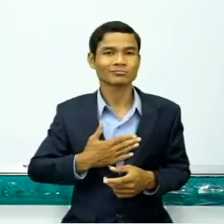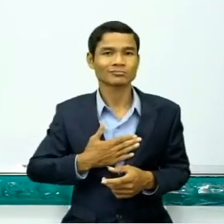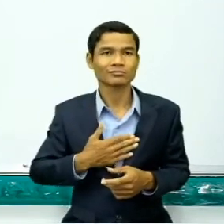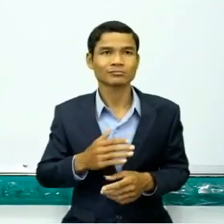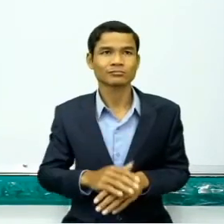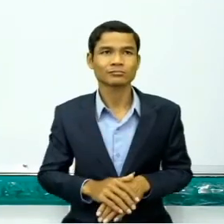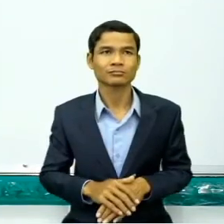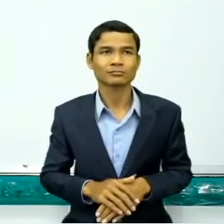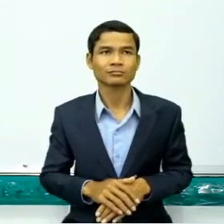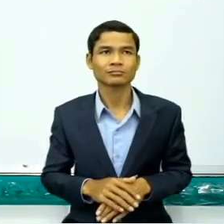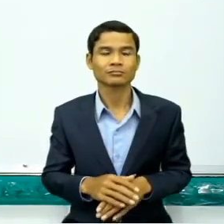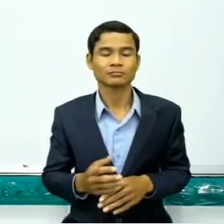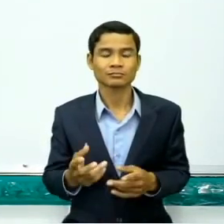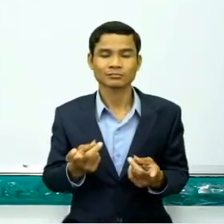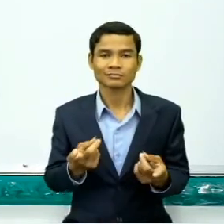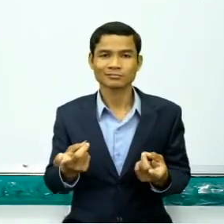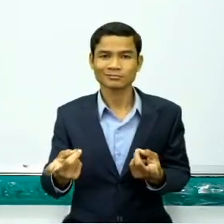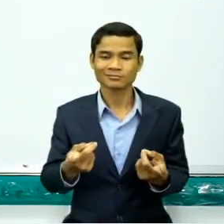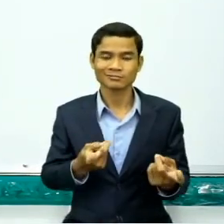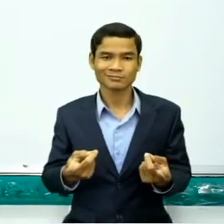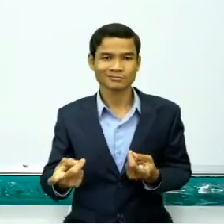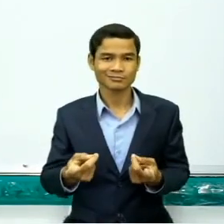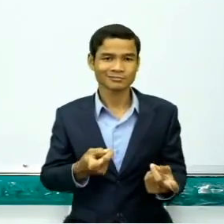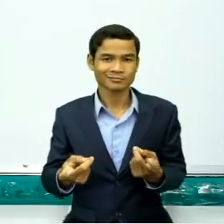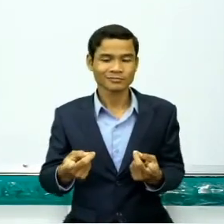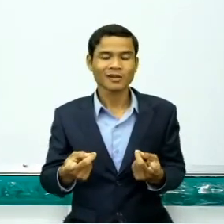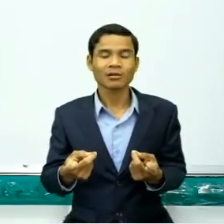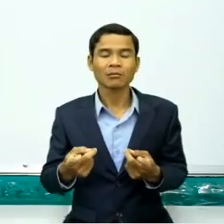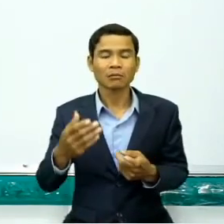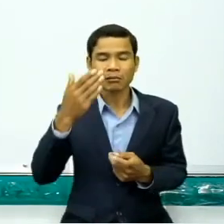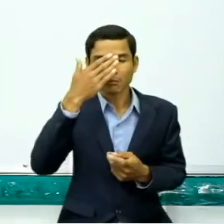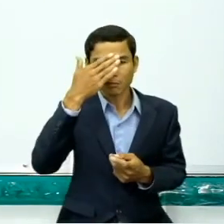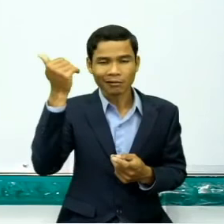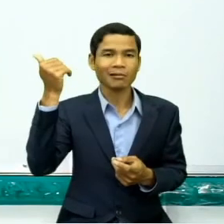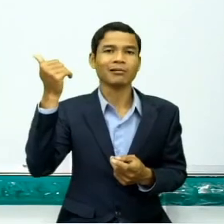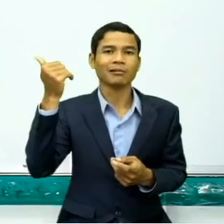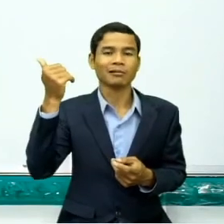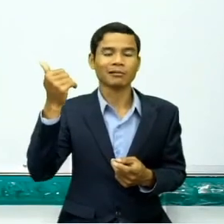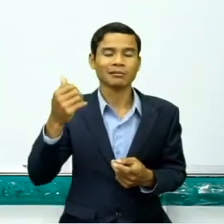tiết plot plan plot clone